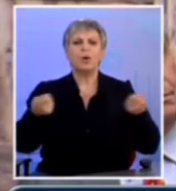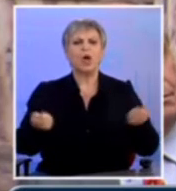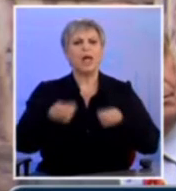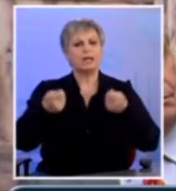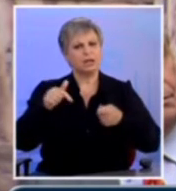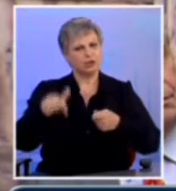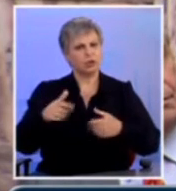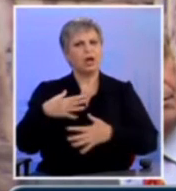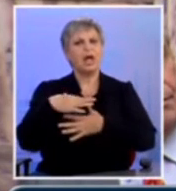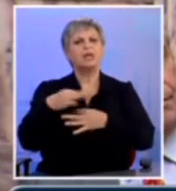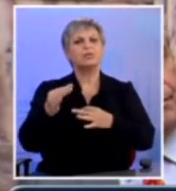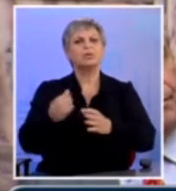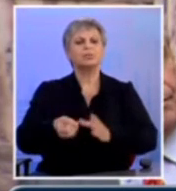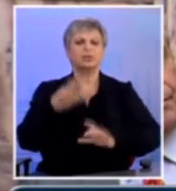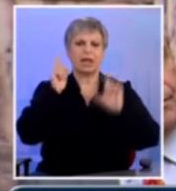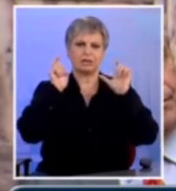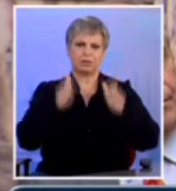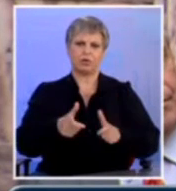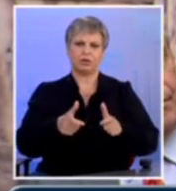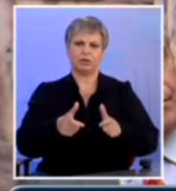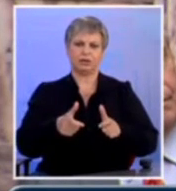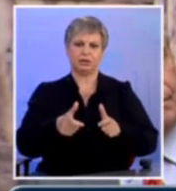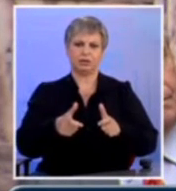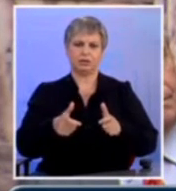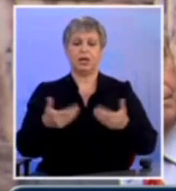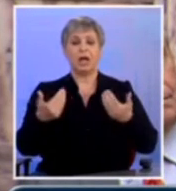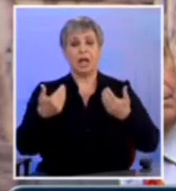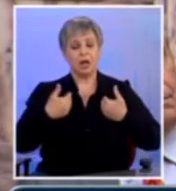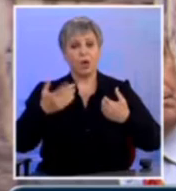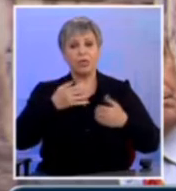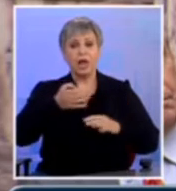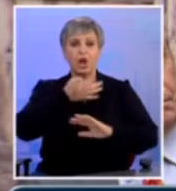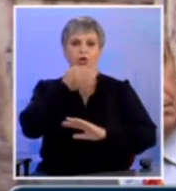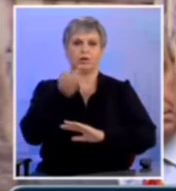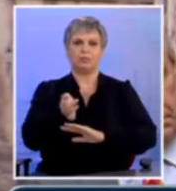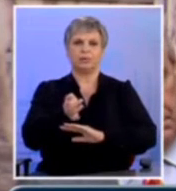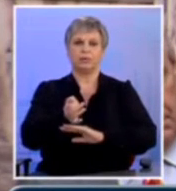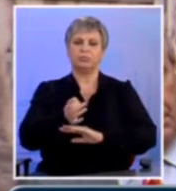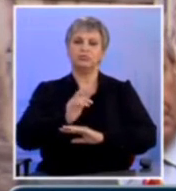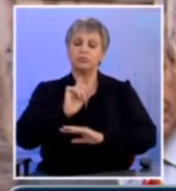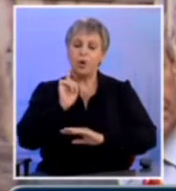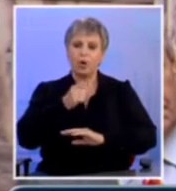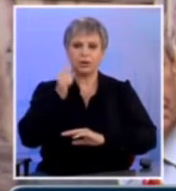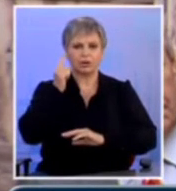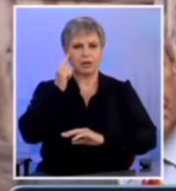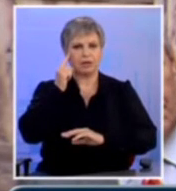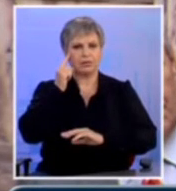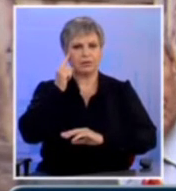Νέας Δημοκρατίας. Θέλω να τονίσω όμως, και δεν μπορώ να μην το κάνω, ότι η πολιτεία σας